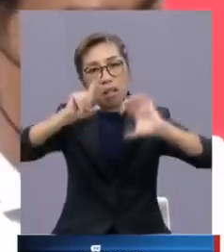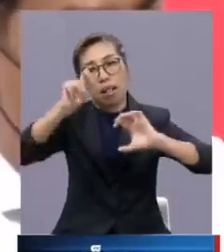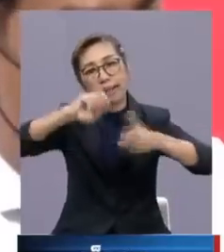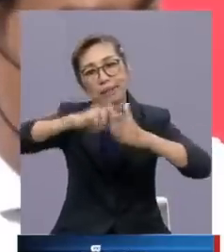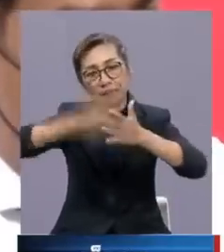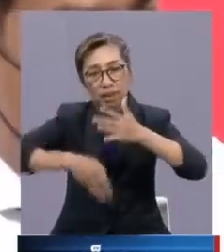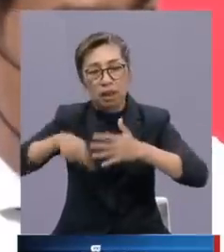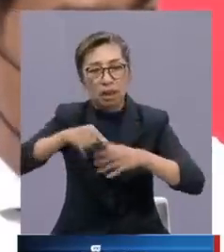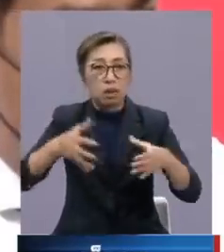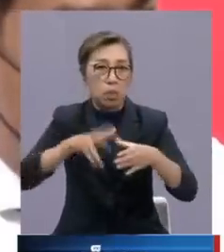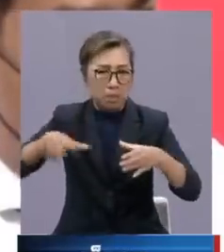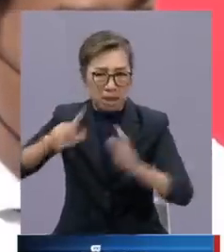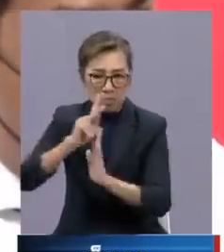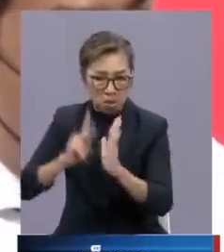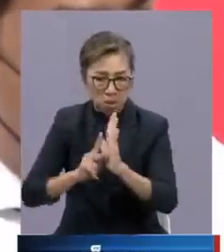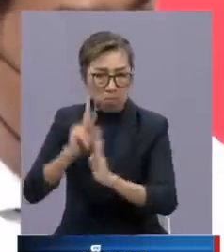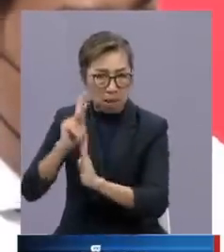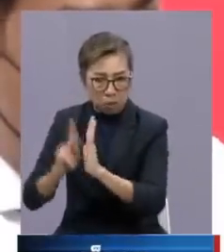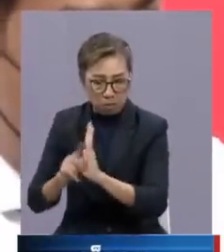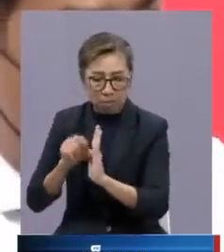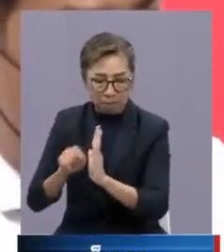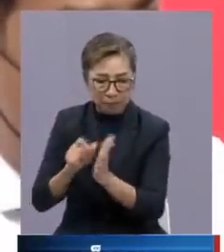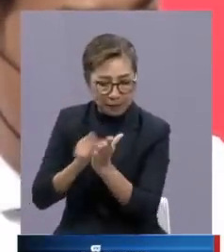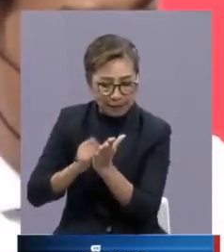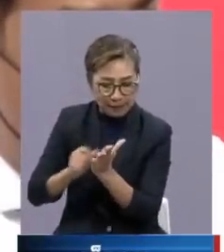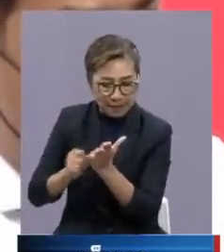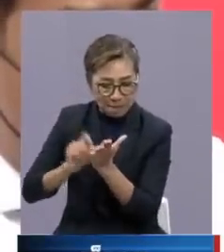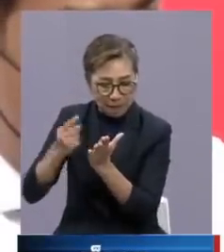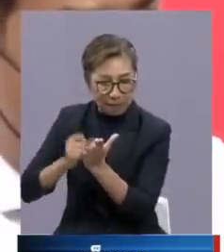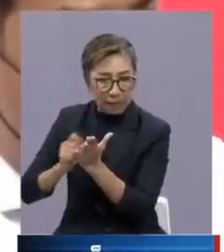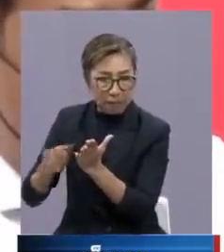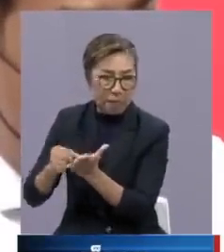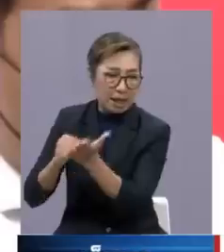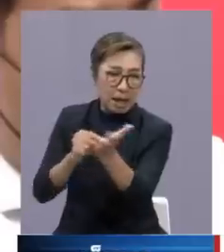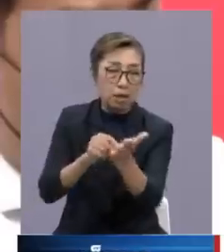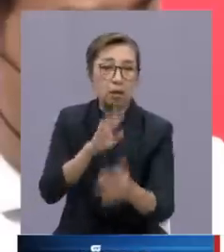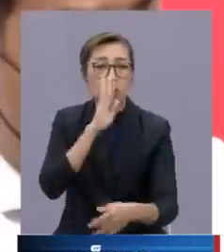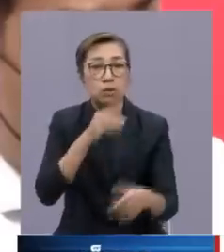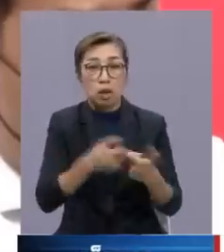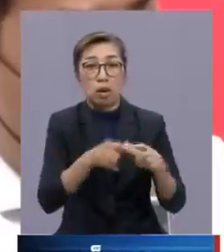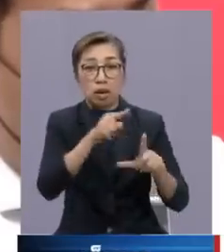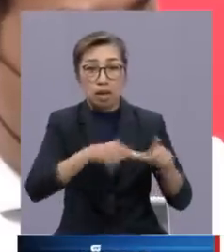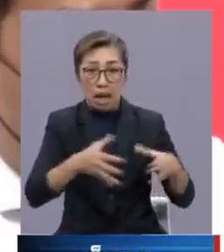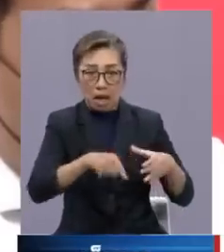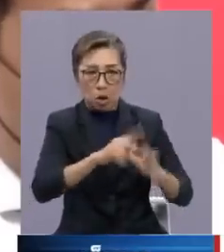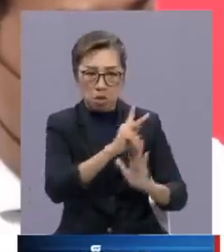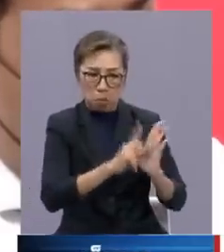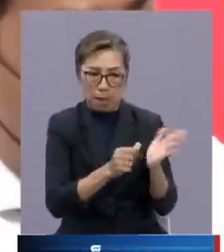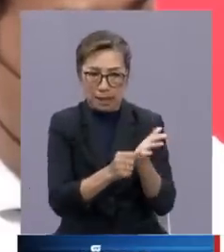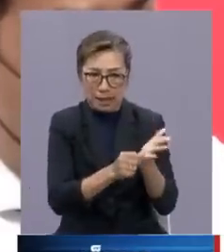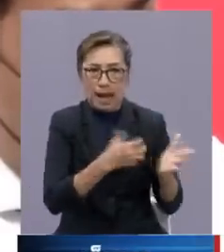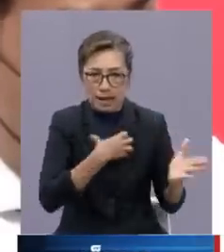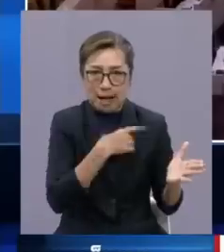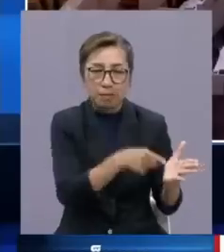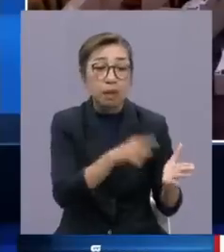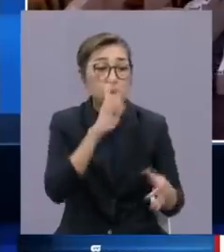ยายามจะผลักดันร่างกฎหมายที่สังคมมองว่ามีปัญหาประธานสภาถ้าตกเป็นของก้าวไกลอีกมันจะเกิดชนวนความวุ่นวายหรือเปล่ามุมของคุณ